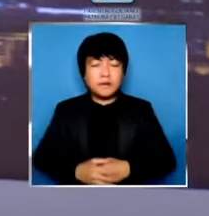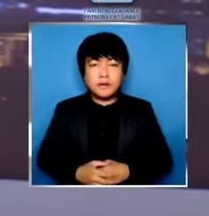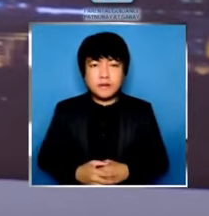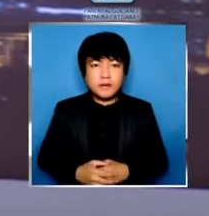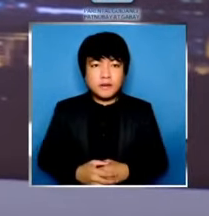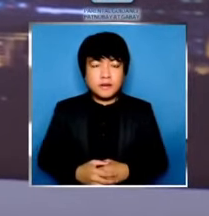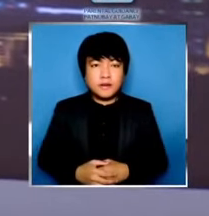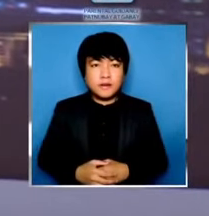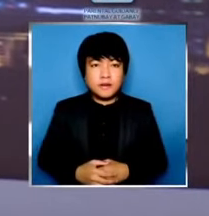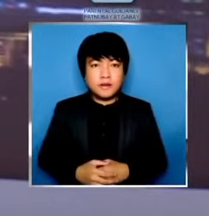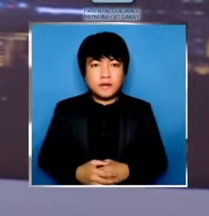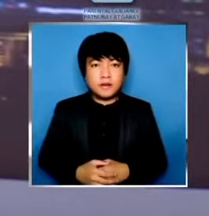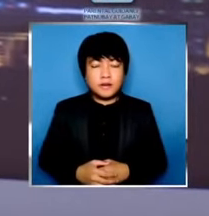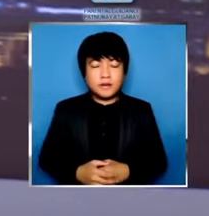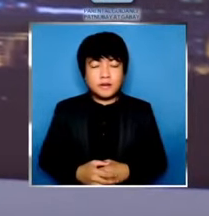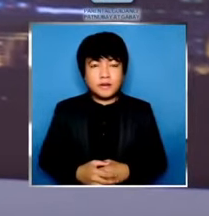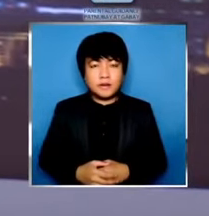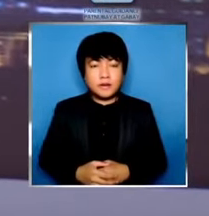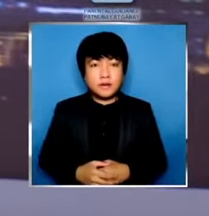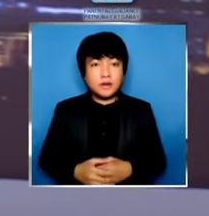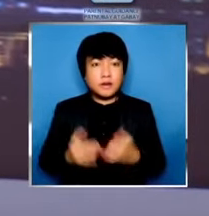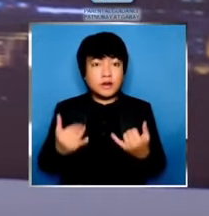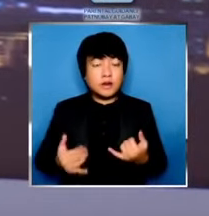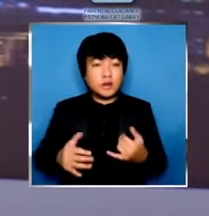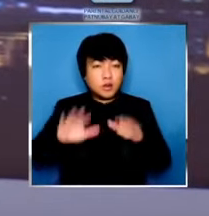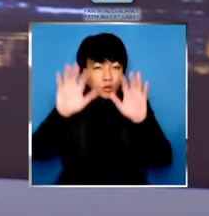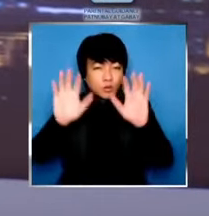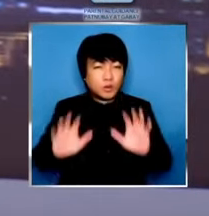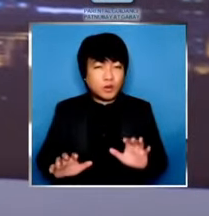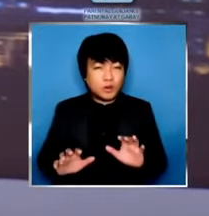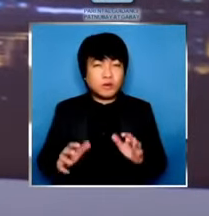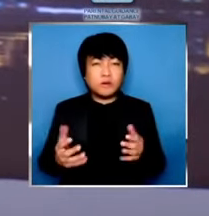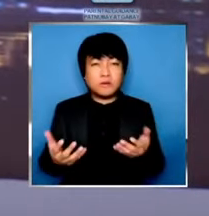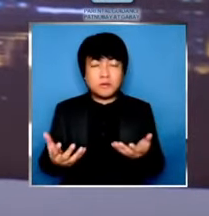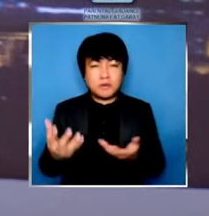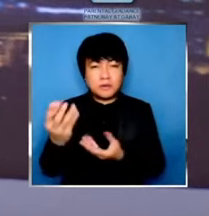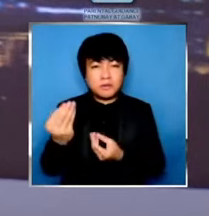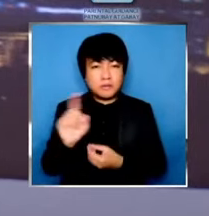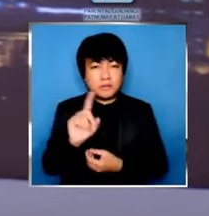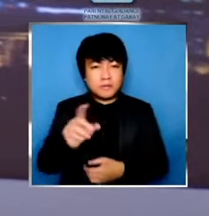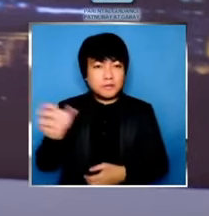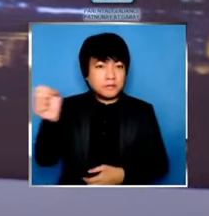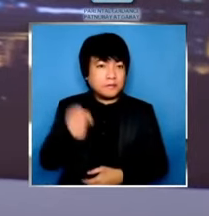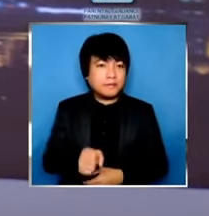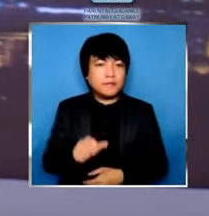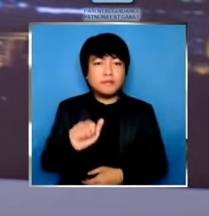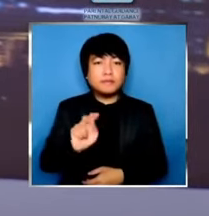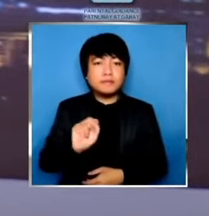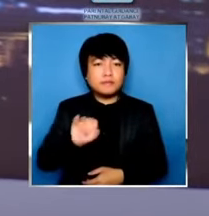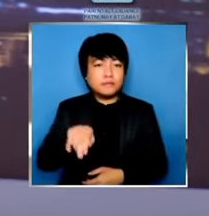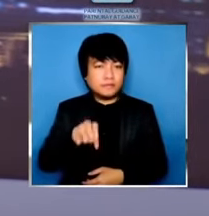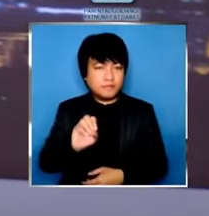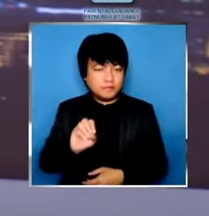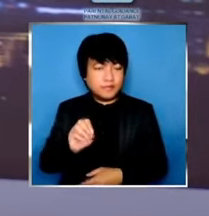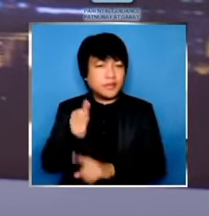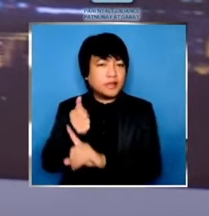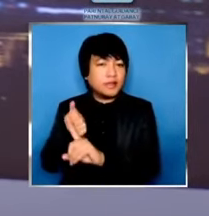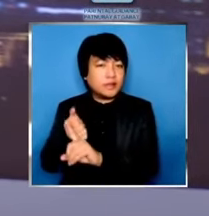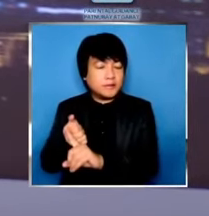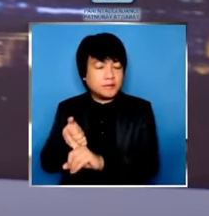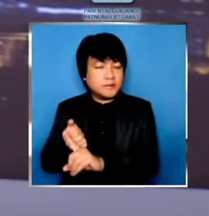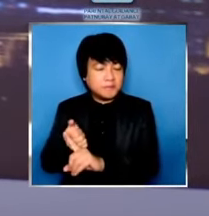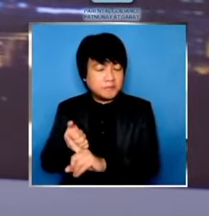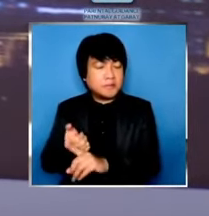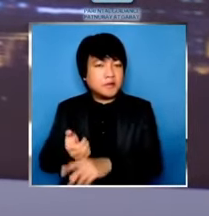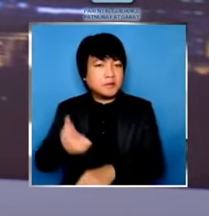Para naman ihatid ang ulat panahon na dapat alam mo lalo't weekend na, makakasama natin si Anjo Pertiera, weather presenter ng GMA Integrated